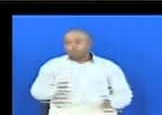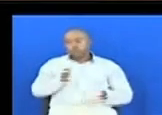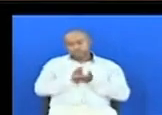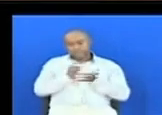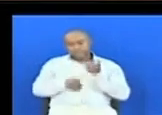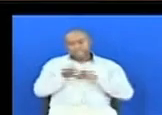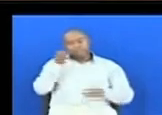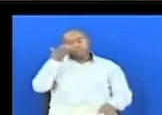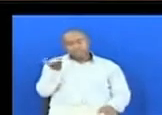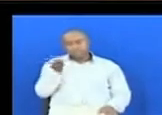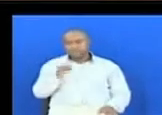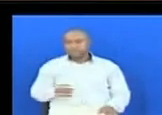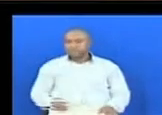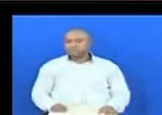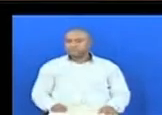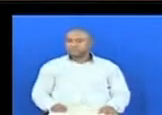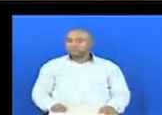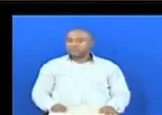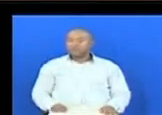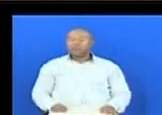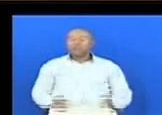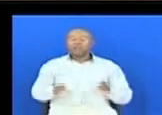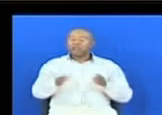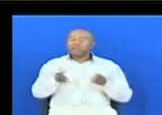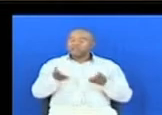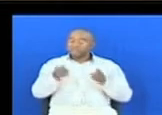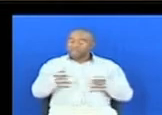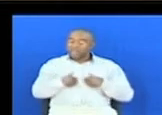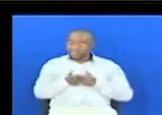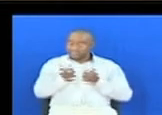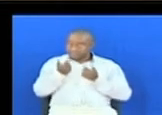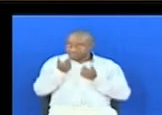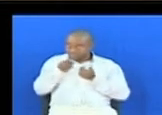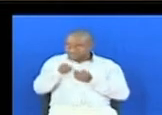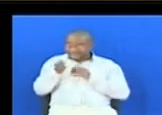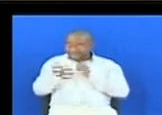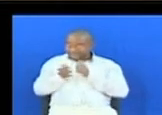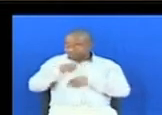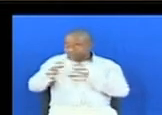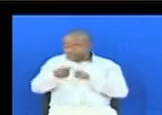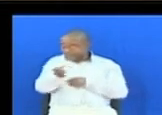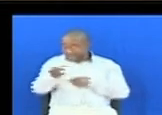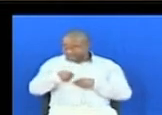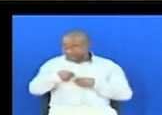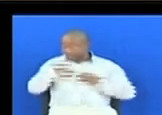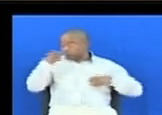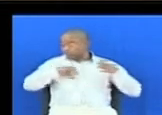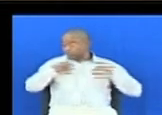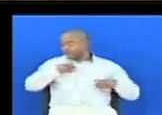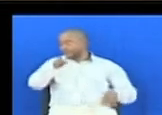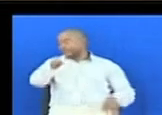making a joke out of it. Lakini kinachoendelea kidogo